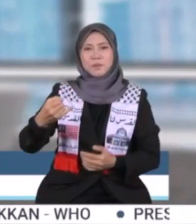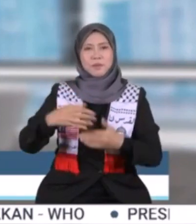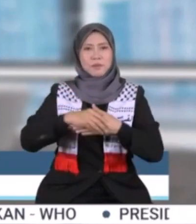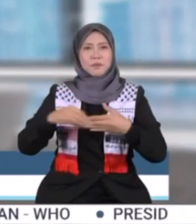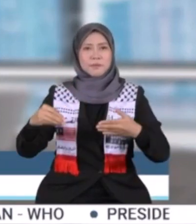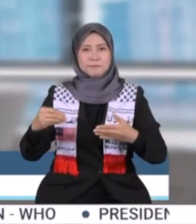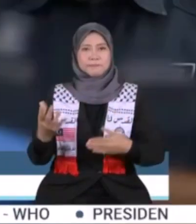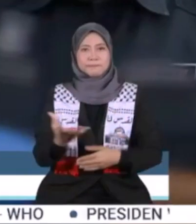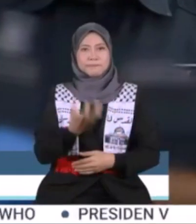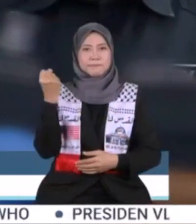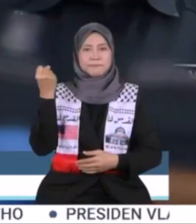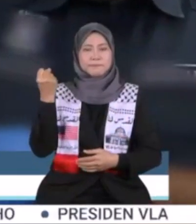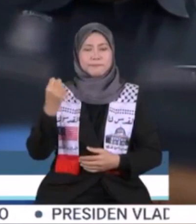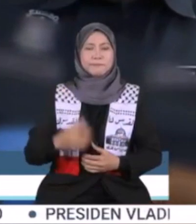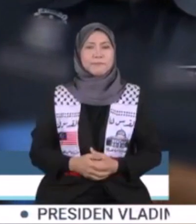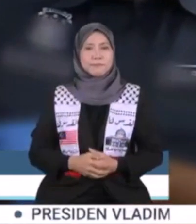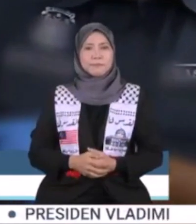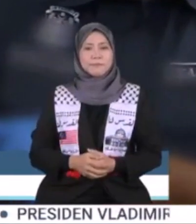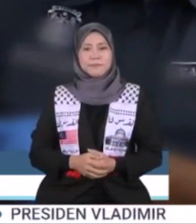juta.